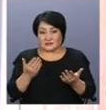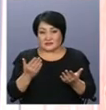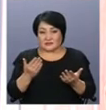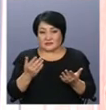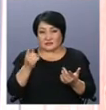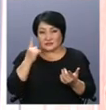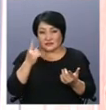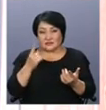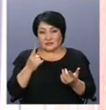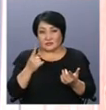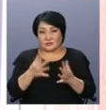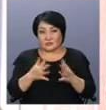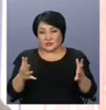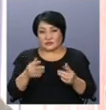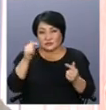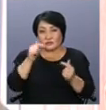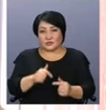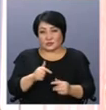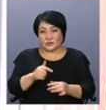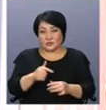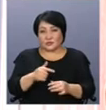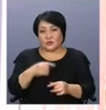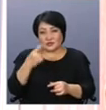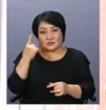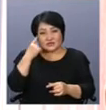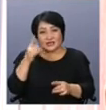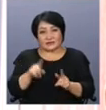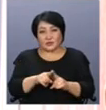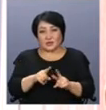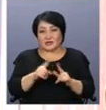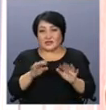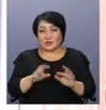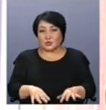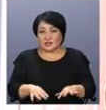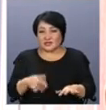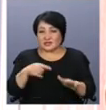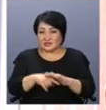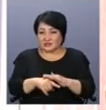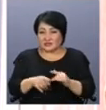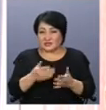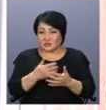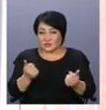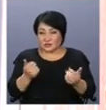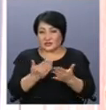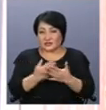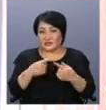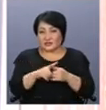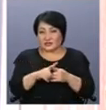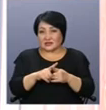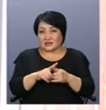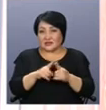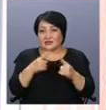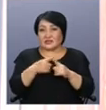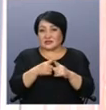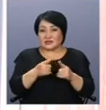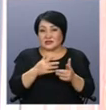ойға қонымдылау сияқты. Қазір енді ол компьютердің пернетақтасында жоқ деп жатыр ғой. Ол техника қолдағы адамның қолымен істеліп жатқан